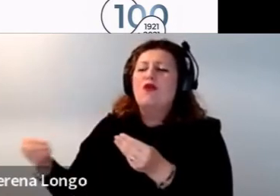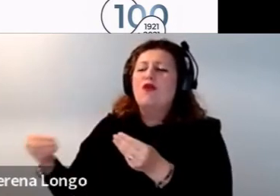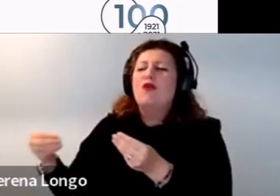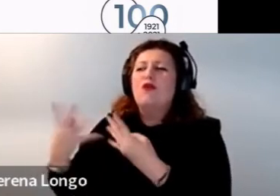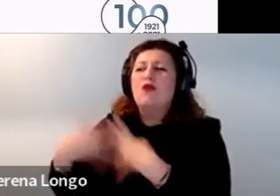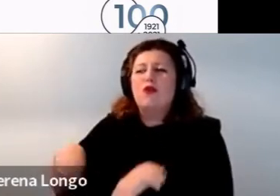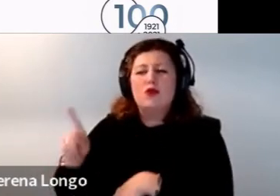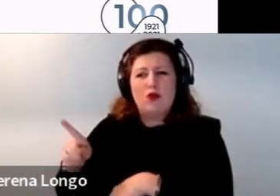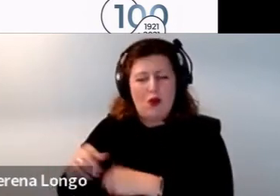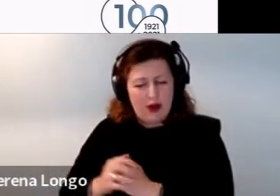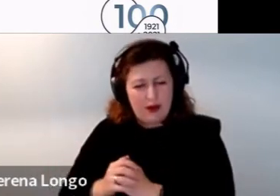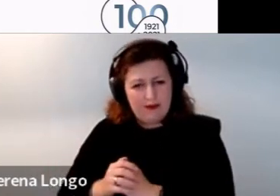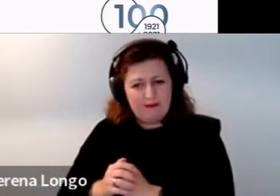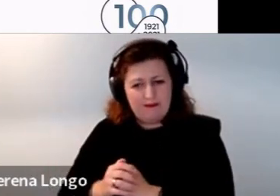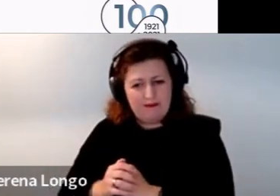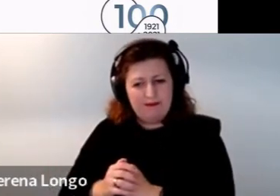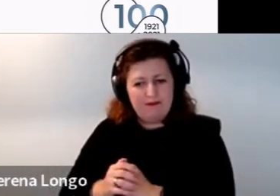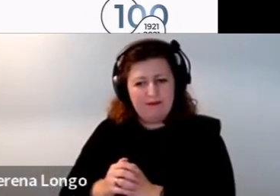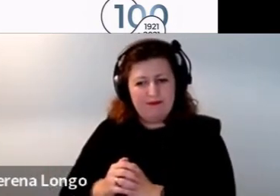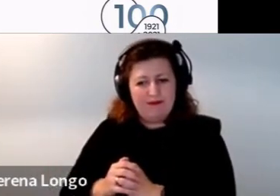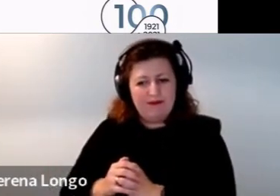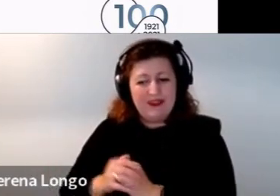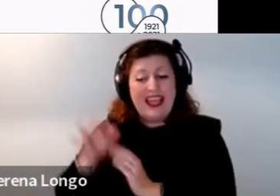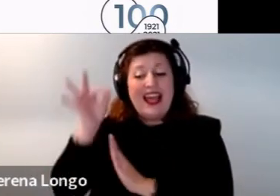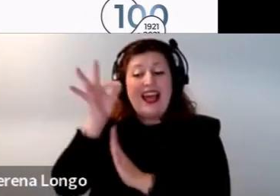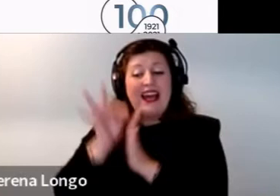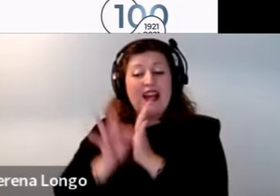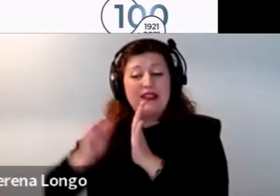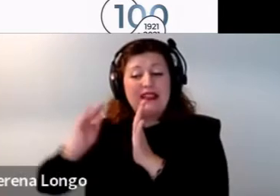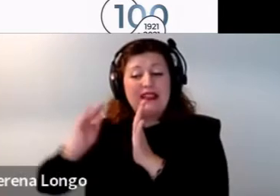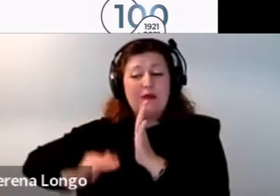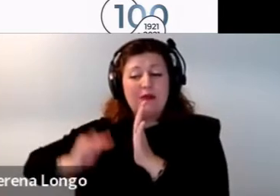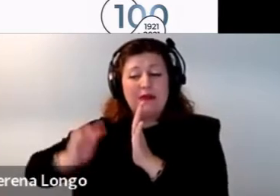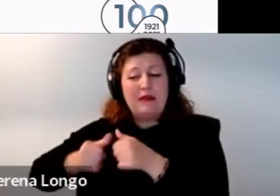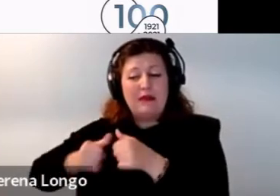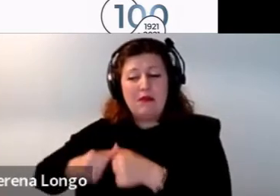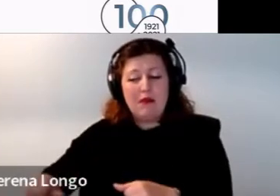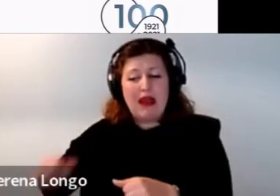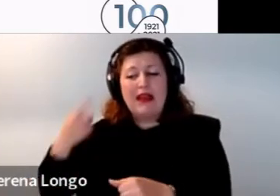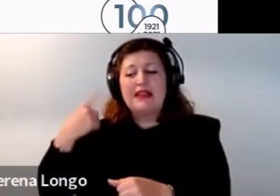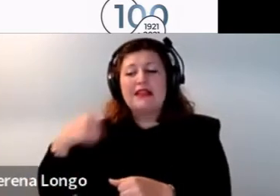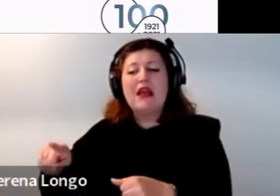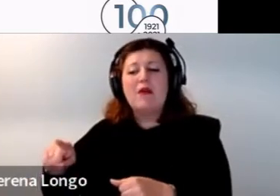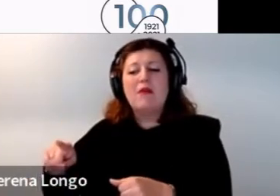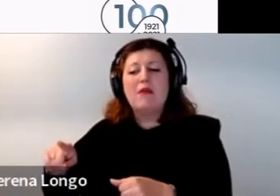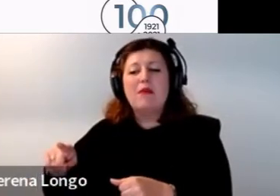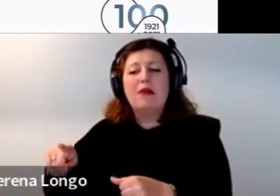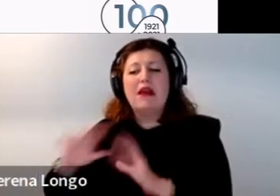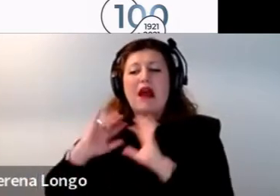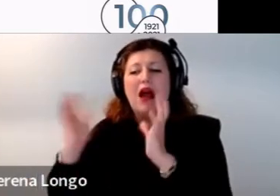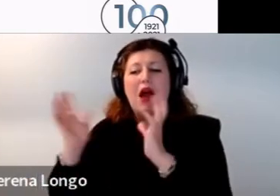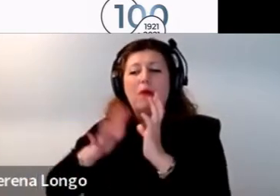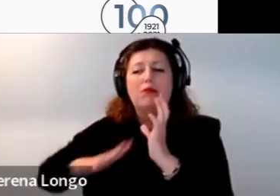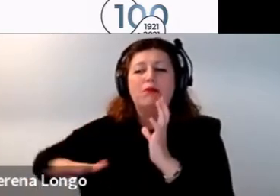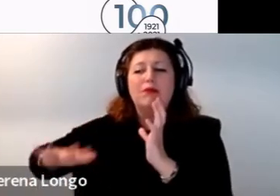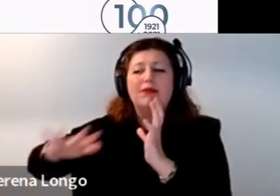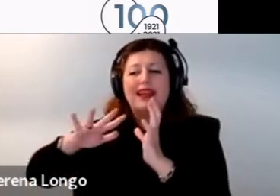descrive i requisiti minimi funzionali di base e le raccomandazioni per un ambiente